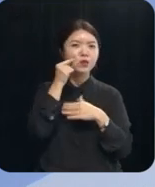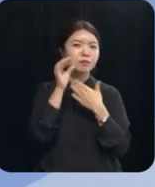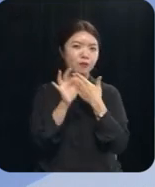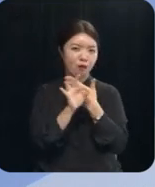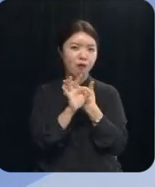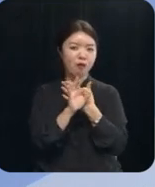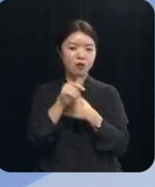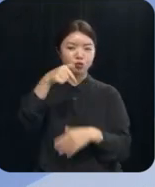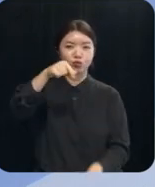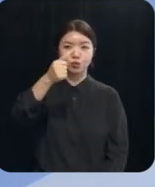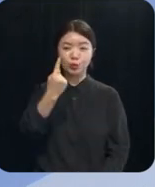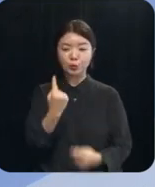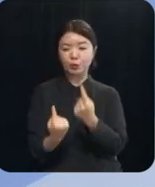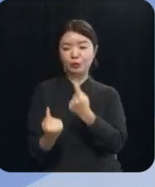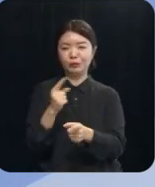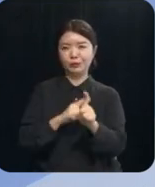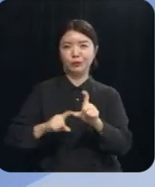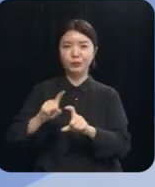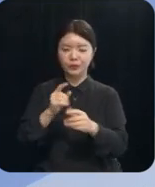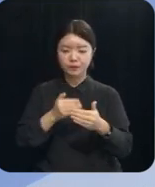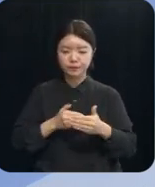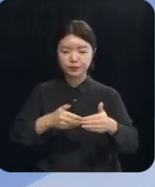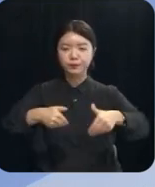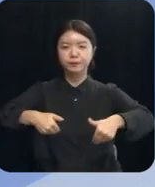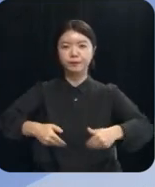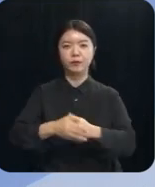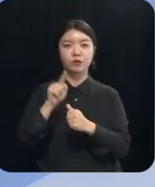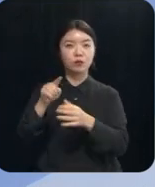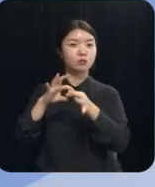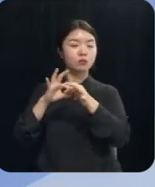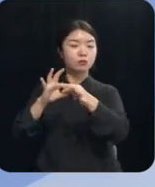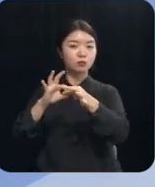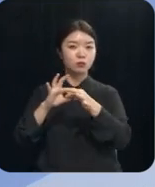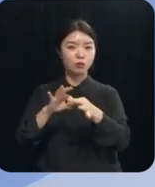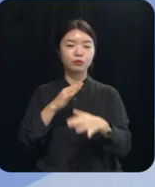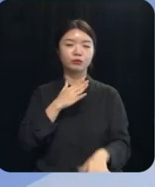대책이 필요하다고 생각이 되었습니다. 그것들을 통해서